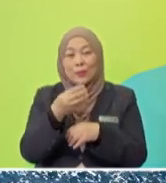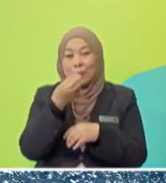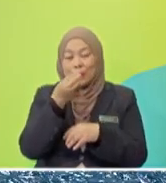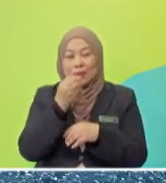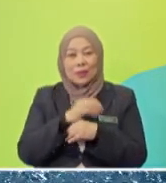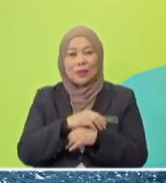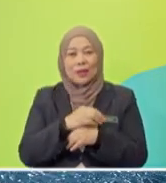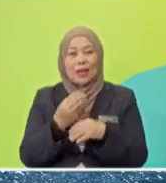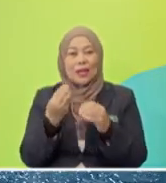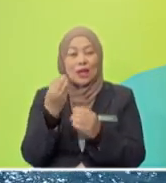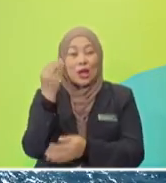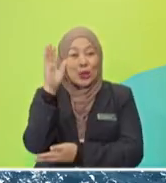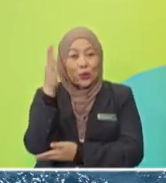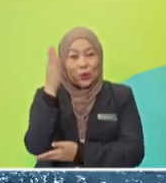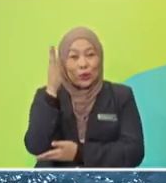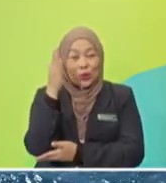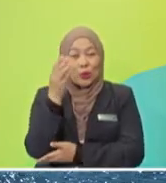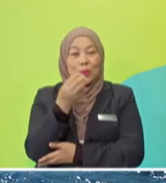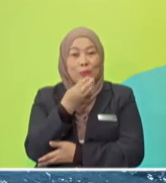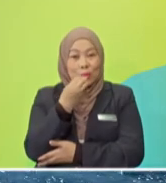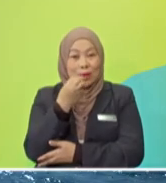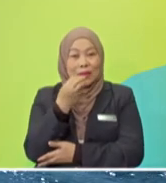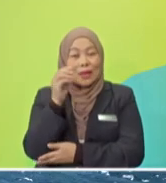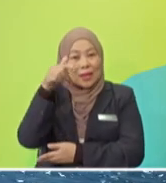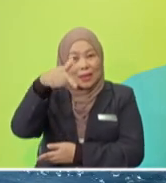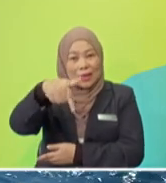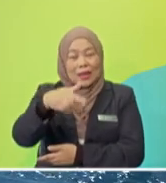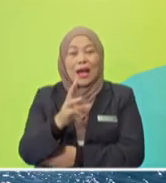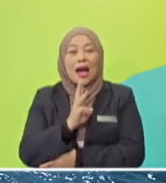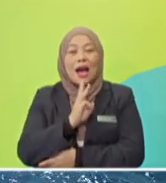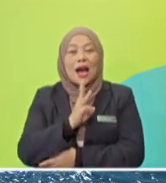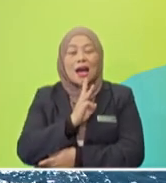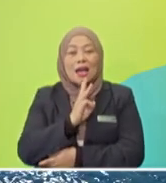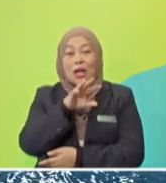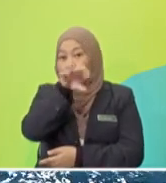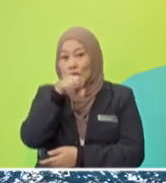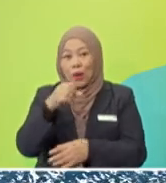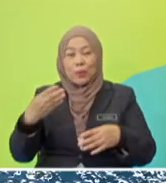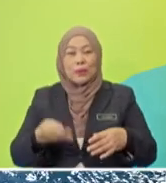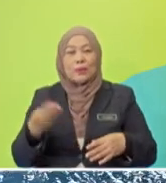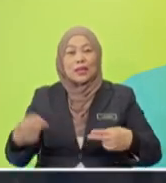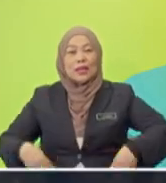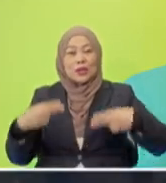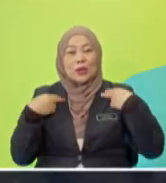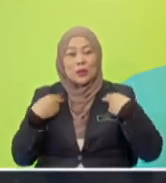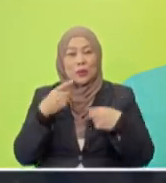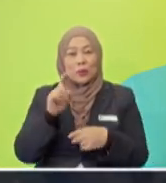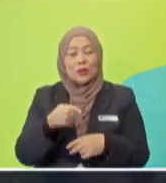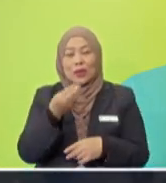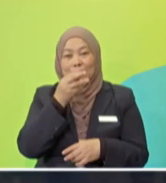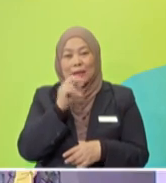di bacem kita sinden yang lain tetapi semua benda hidup memerlukan makanan dan air